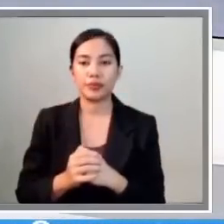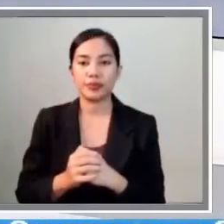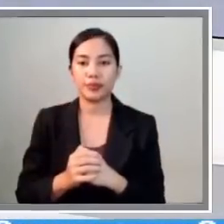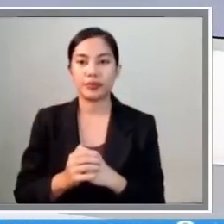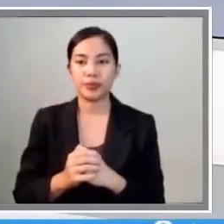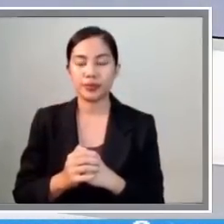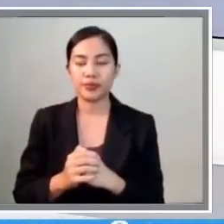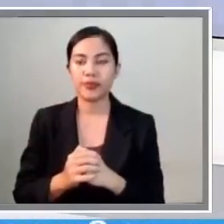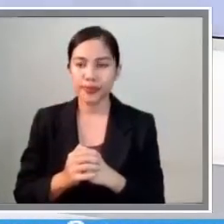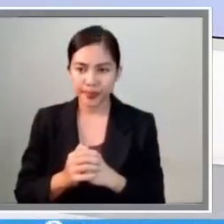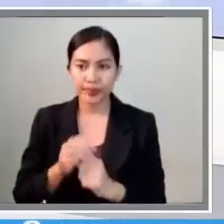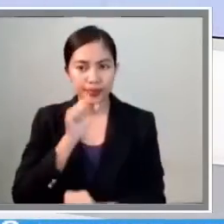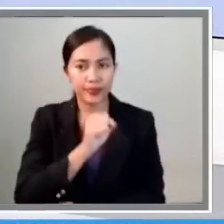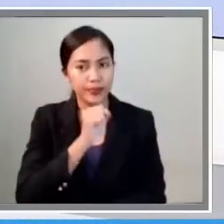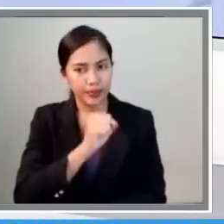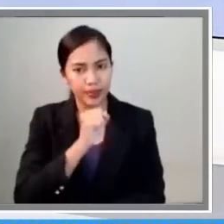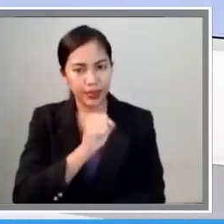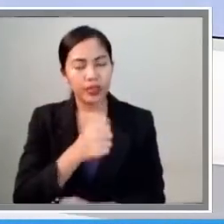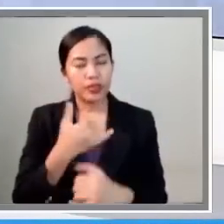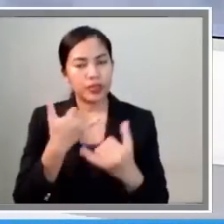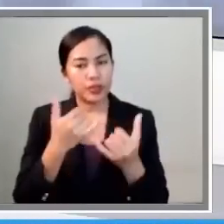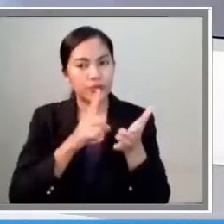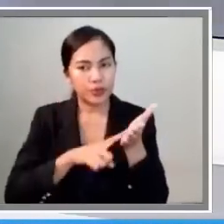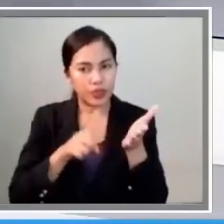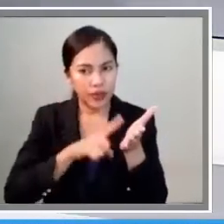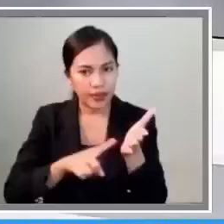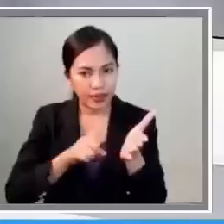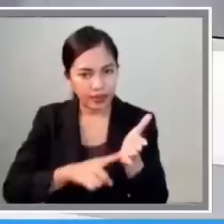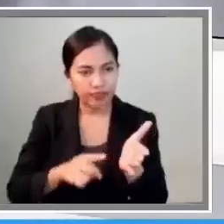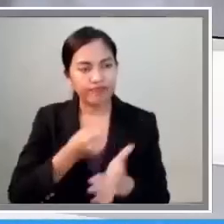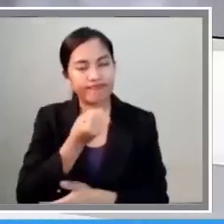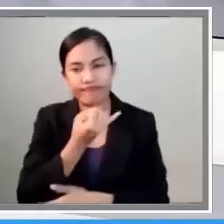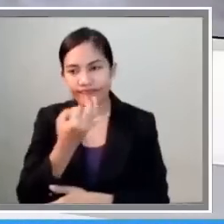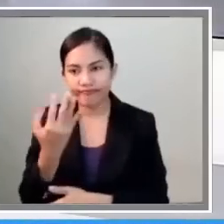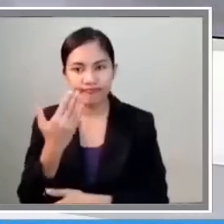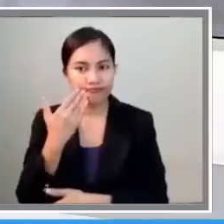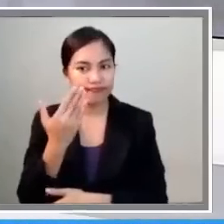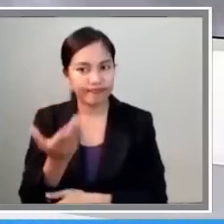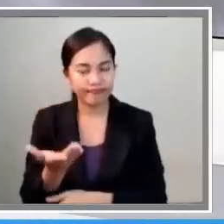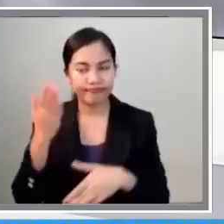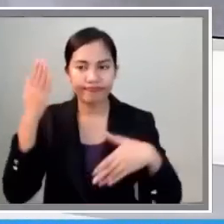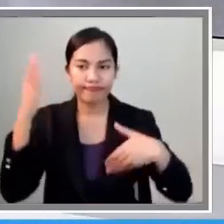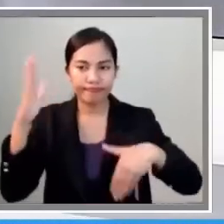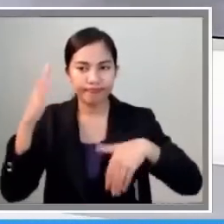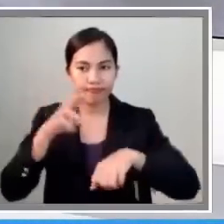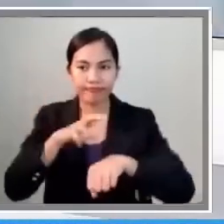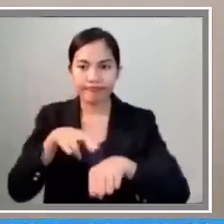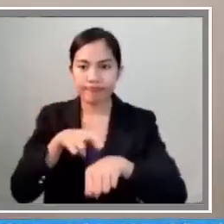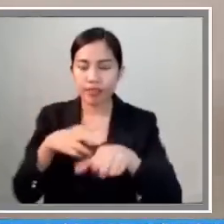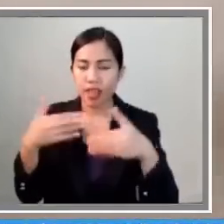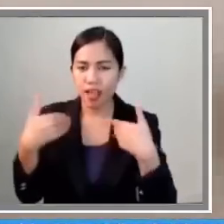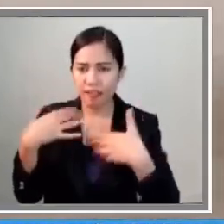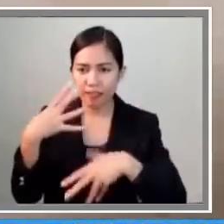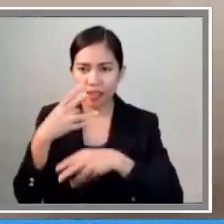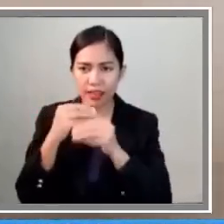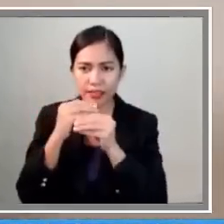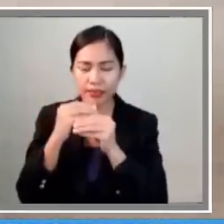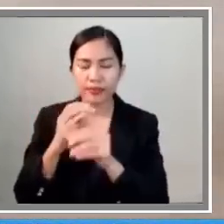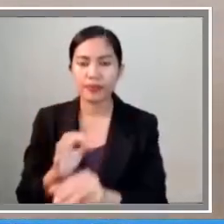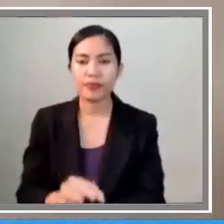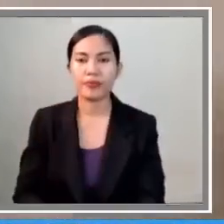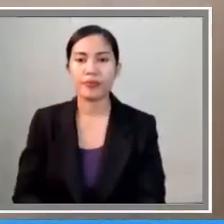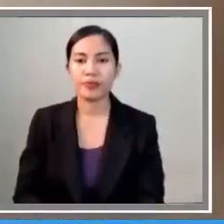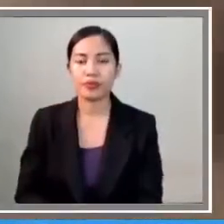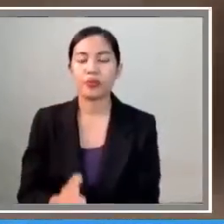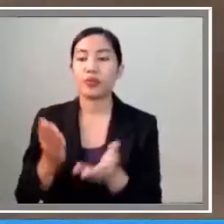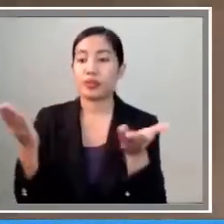po yung validation nyo sa tala ng NDRRMC ng mga nasawi sa Cordillera? May mga nadagdag pa po ba? Dito po sa Cordillera